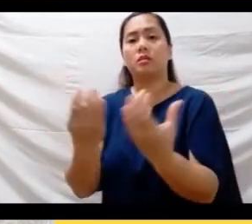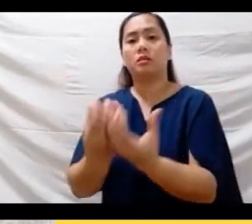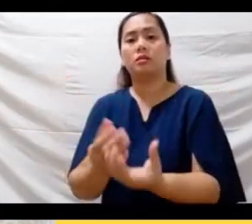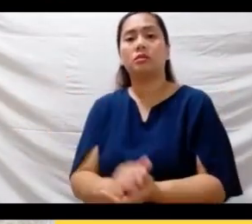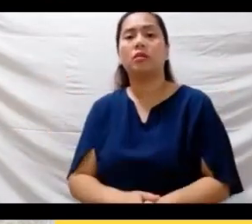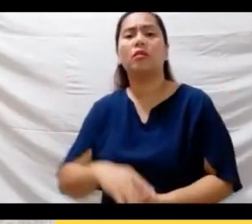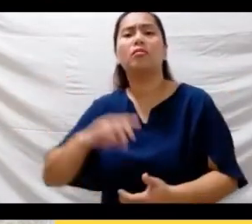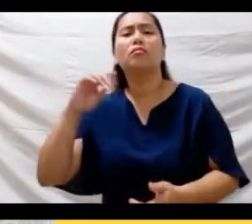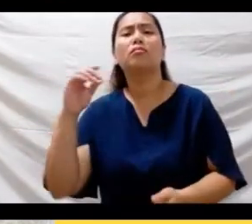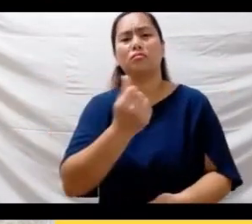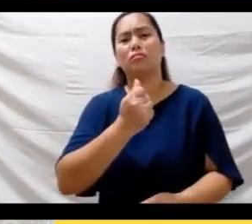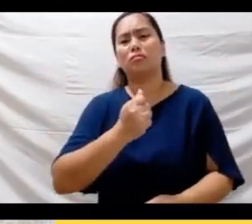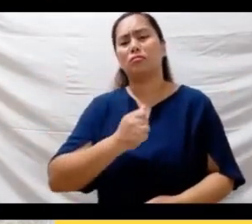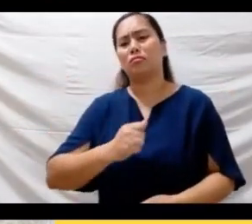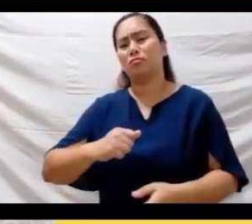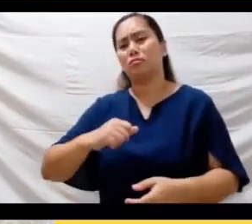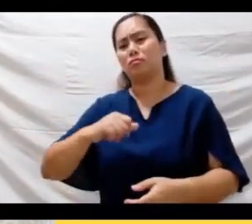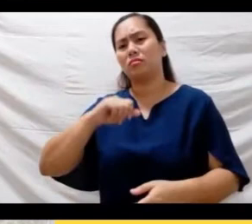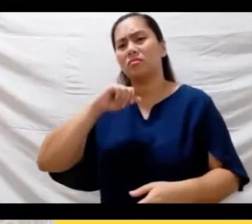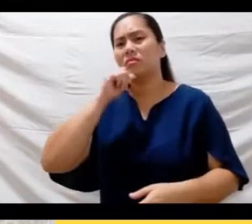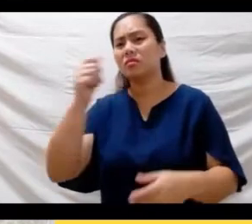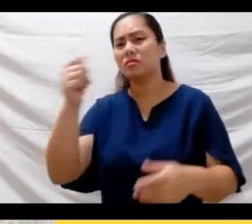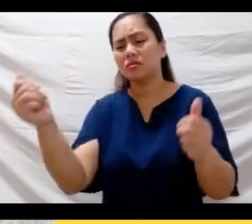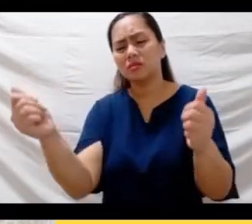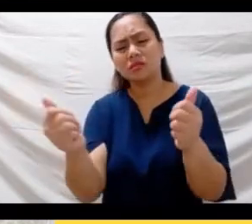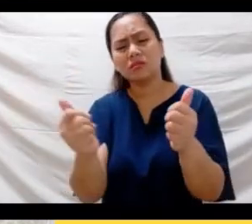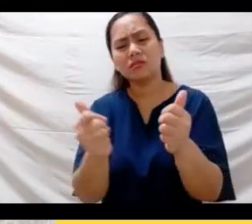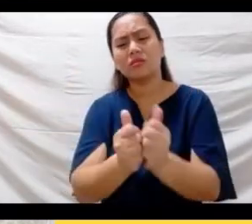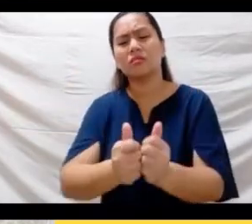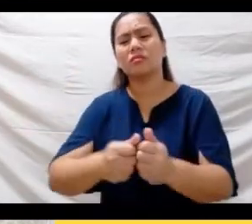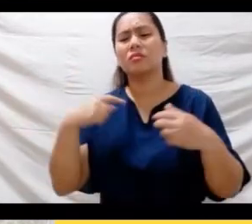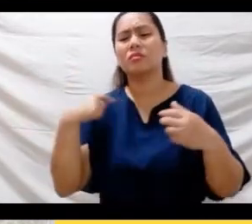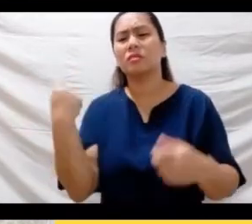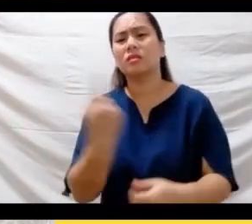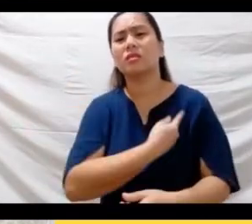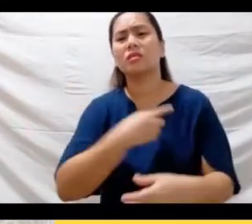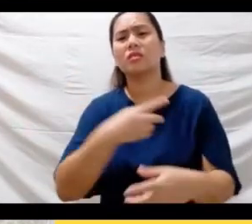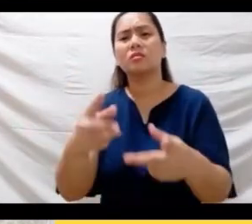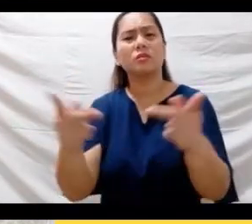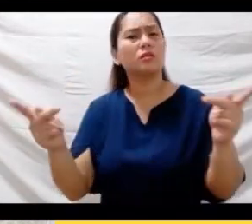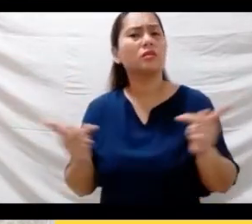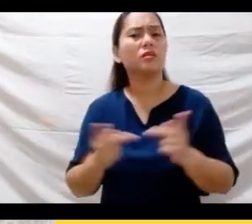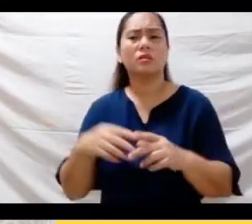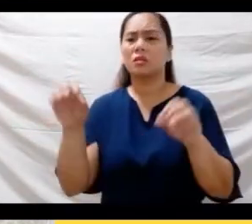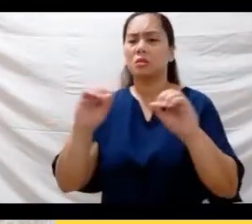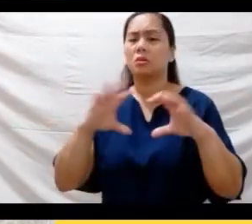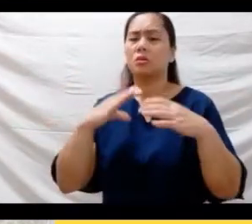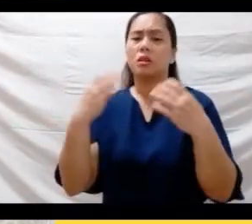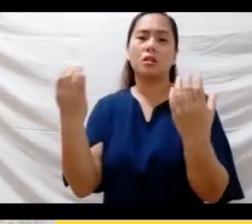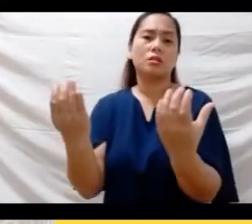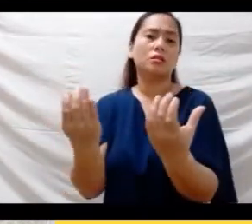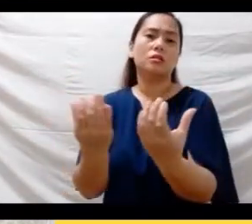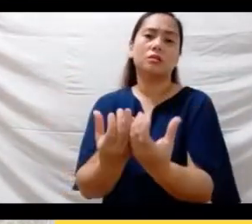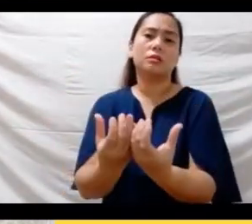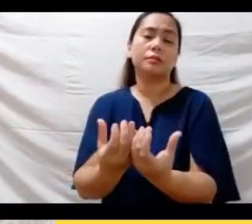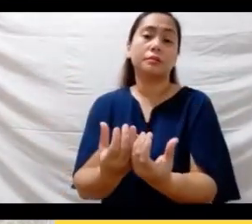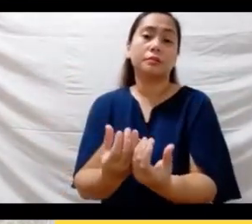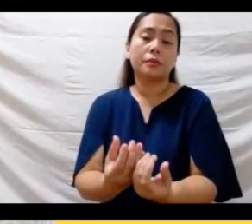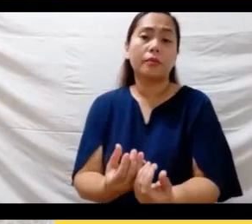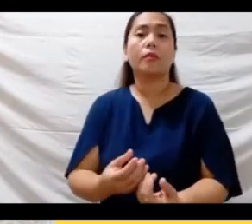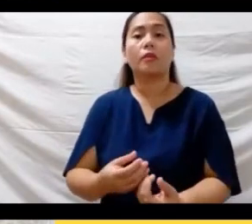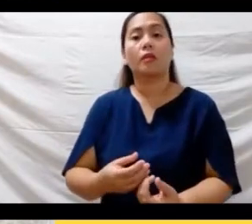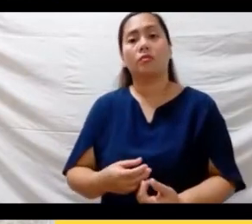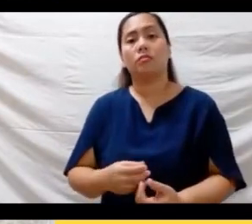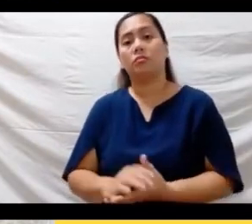hindi kasama ang may kawayan sa mga listahan na walang pasok? May pag-aalalang sabi ni